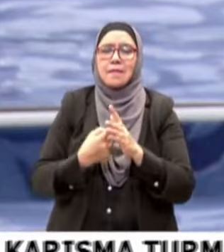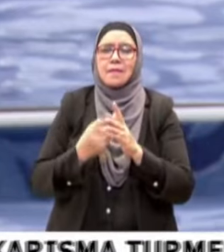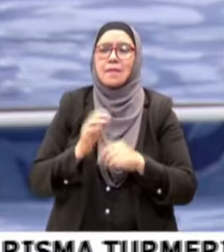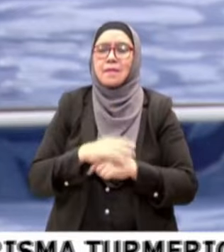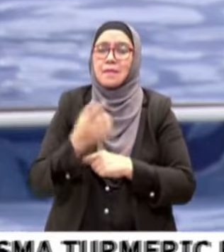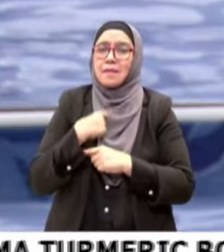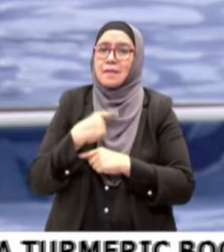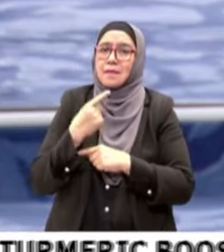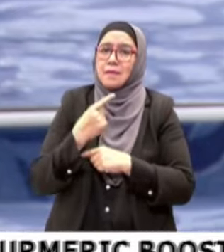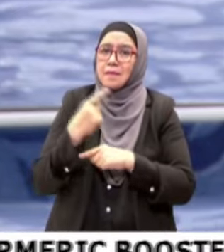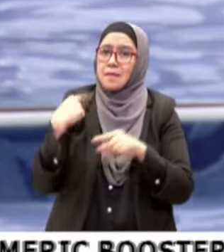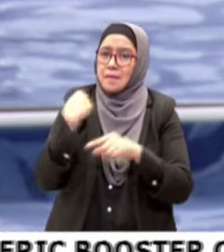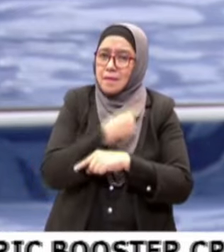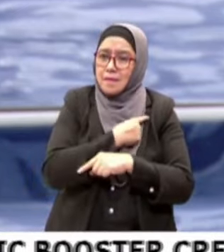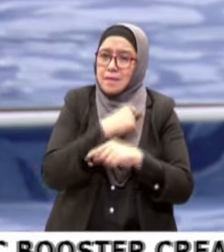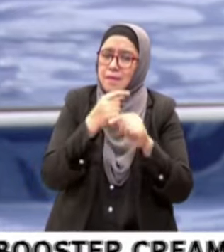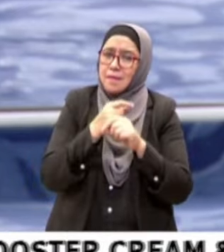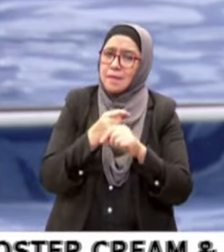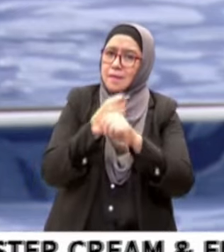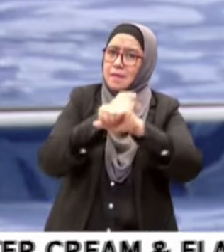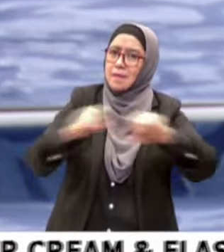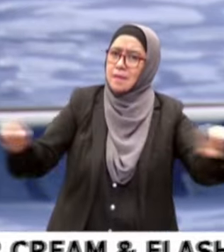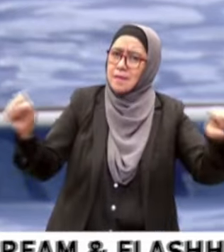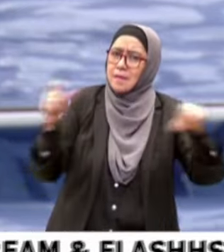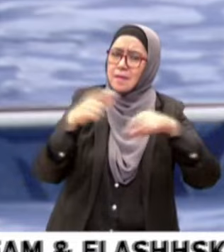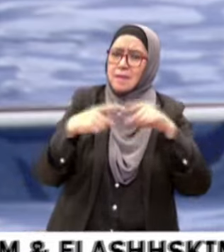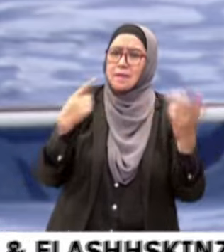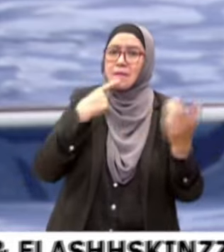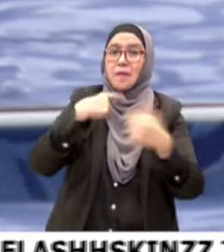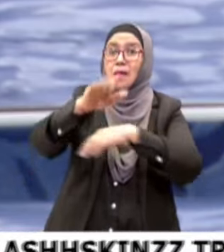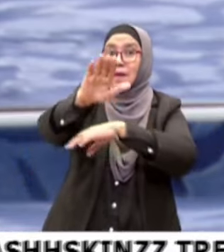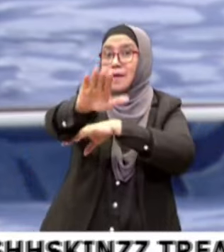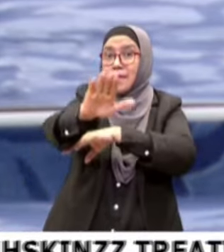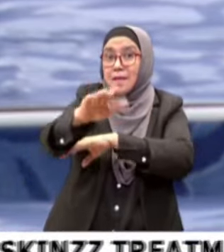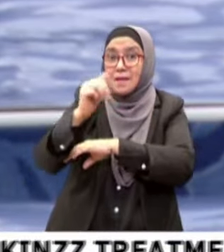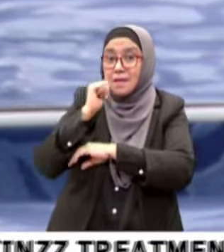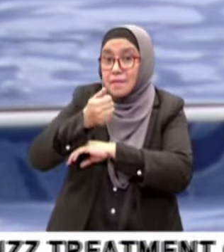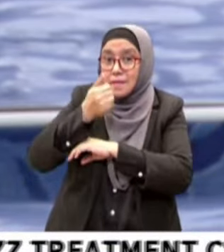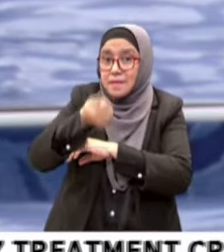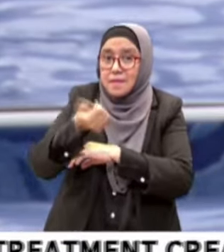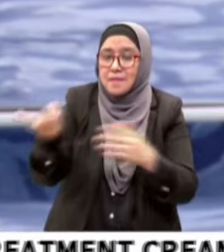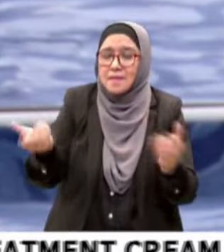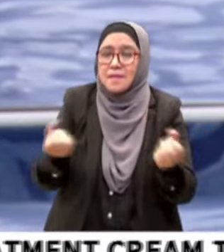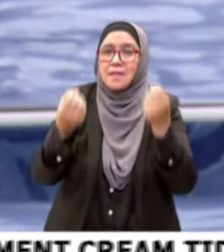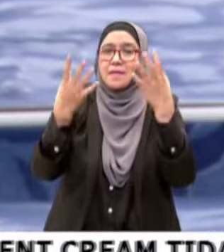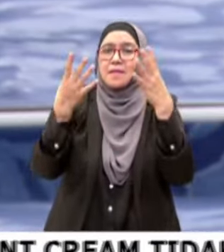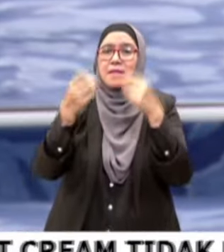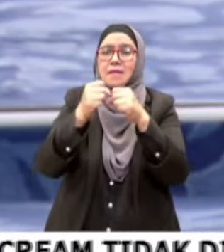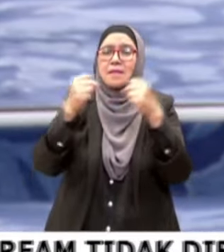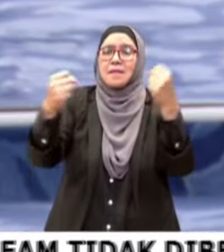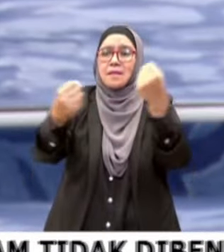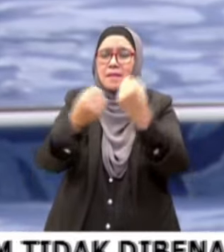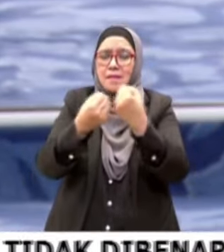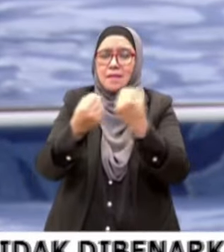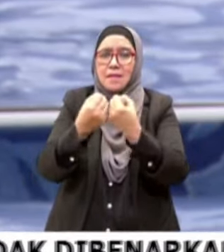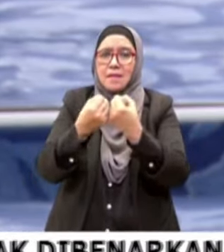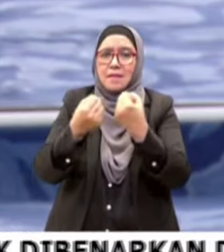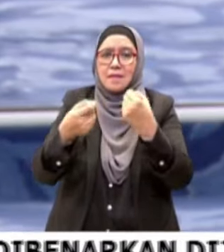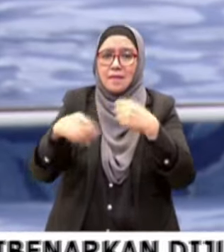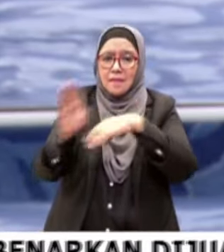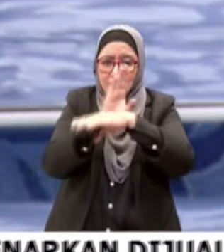hampir dengan sepatunya petang beberapa Serikat jembatan jadi kumpulan